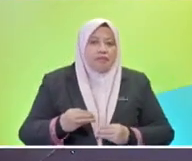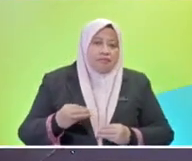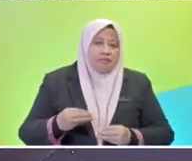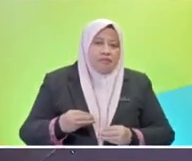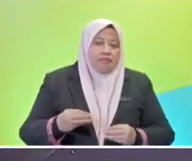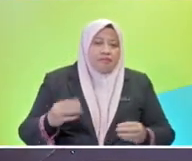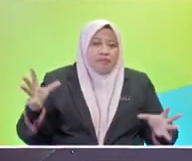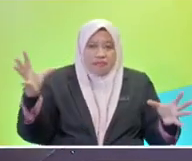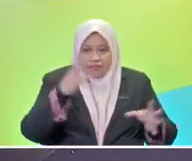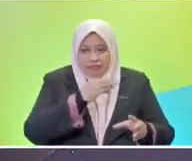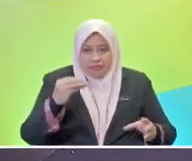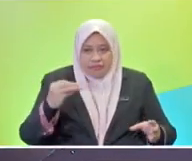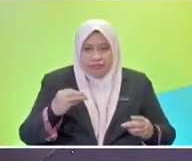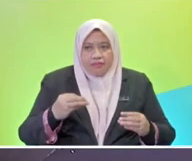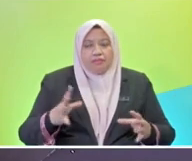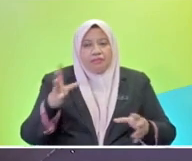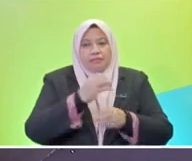dia pun dapat udara juga.